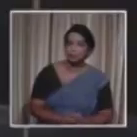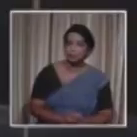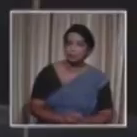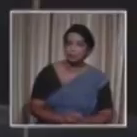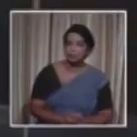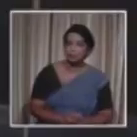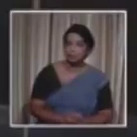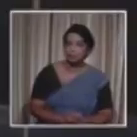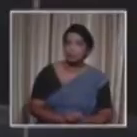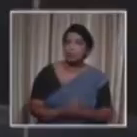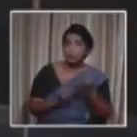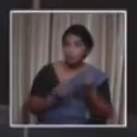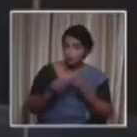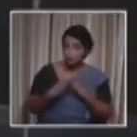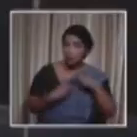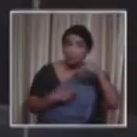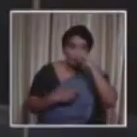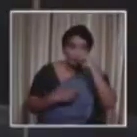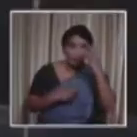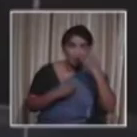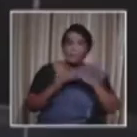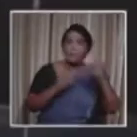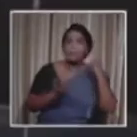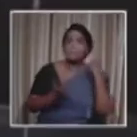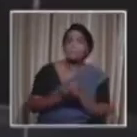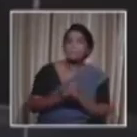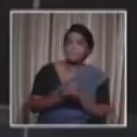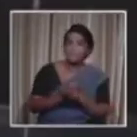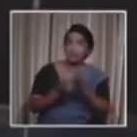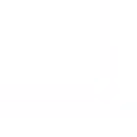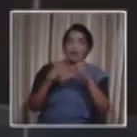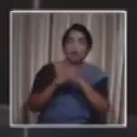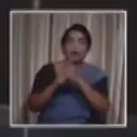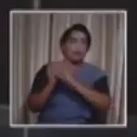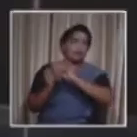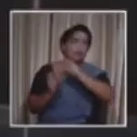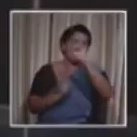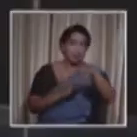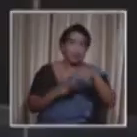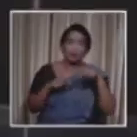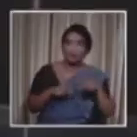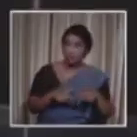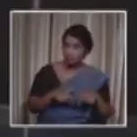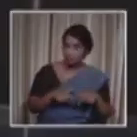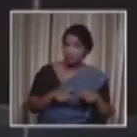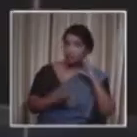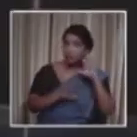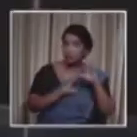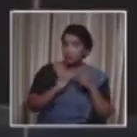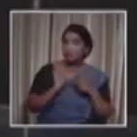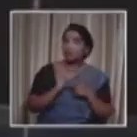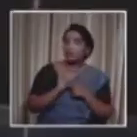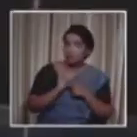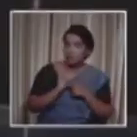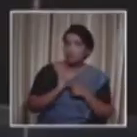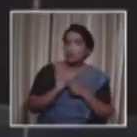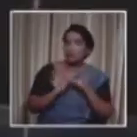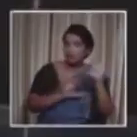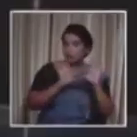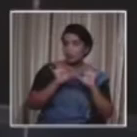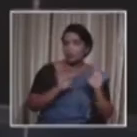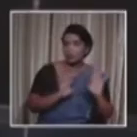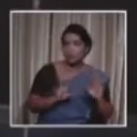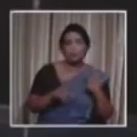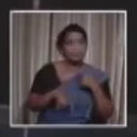ඒකේ ලැබෙන මුදල තමයි දින 90කට පස්සේ central bank එකට convert කරලා දෙන්නේ ඩොලර් වලට. ඒ නිසා මේ ලැබිච්ච තොරතුරු වල තමයි අපි මේ තෝරා ගැනීම කරන්නේ. අපි